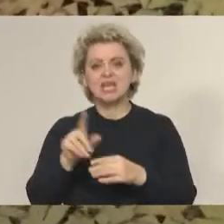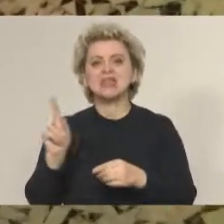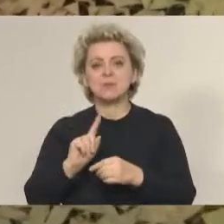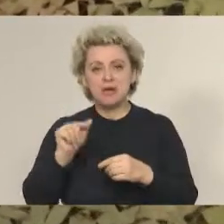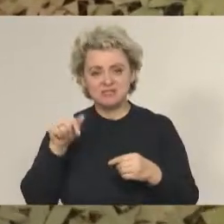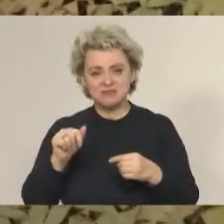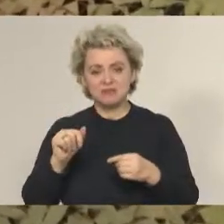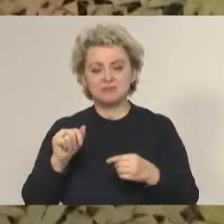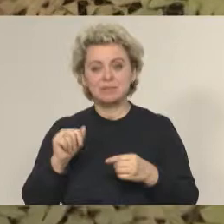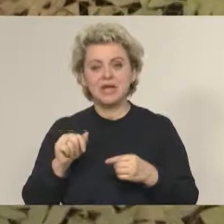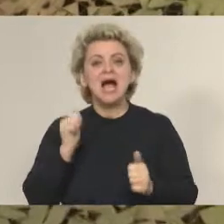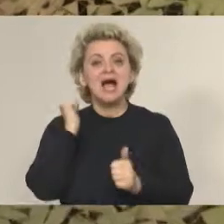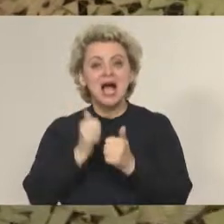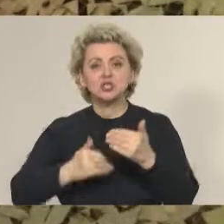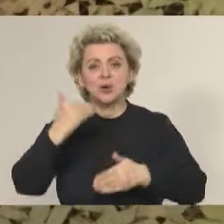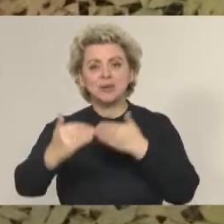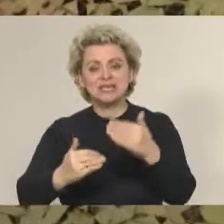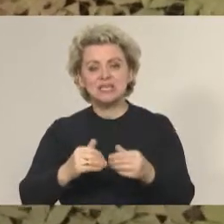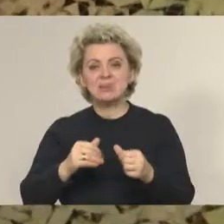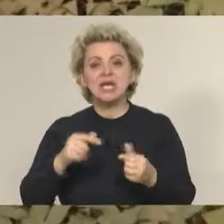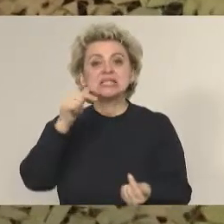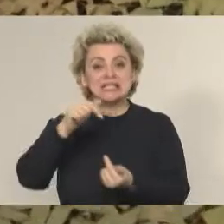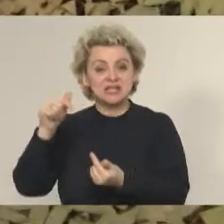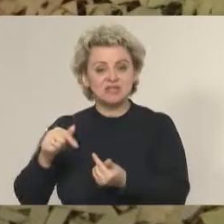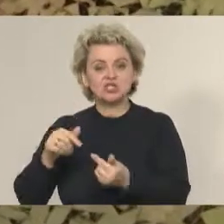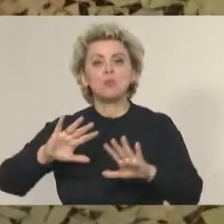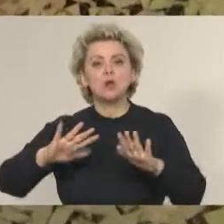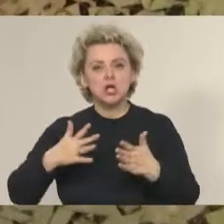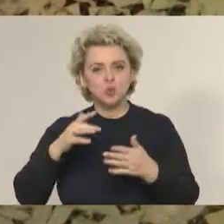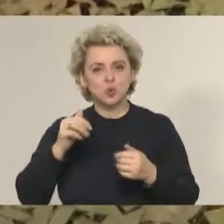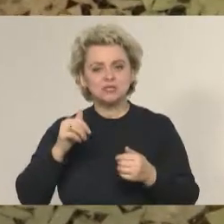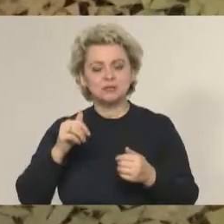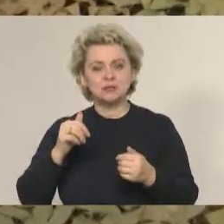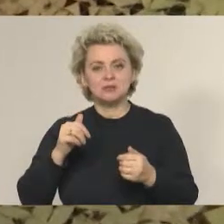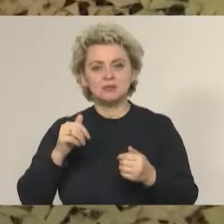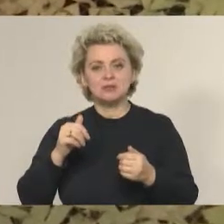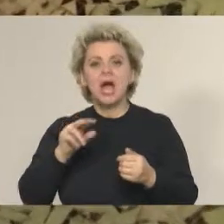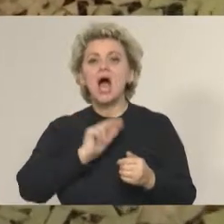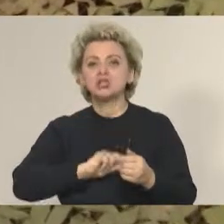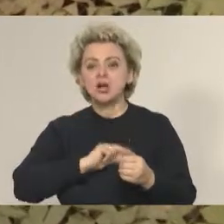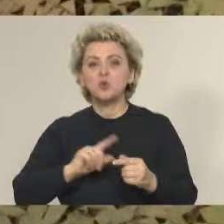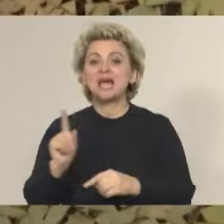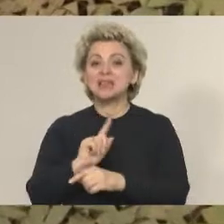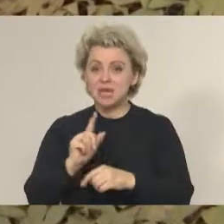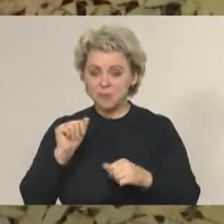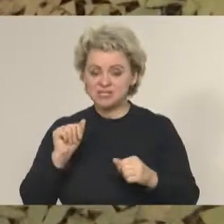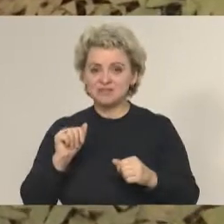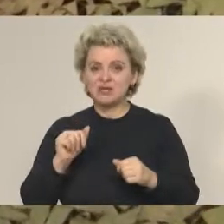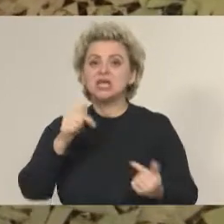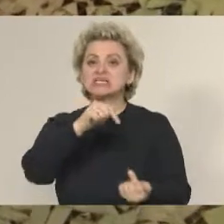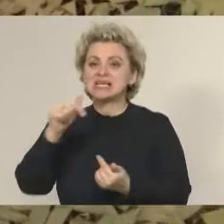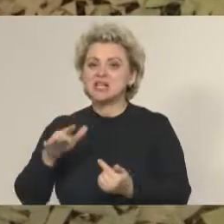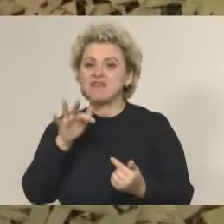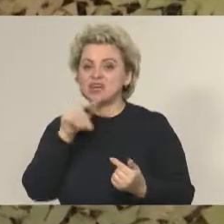нормативов. На каждом этапе, соответственно, происходит отработка нормативов